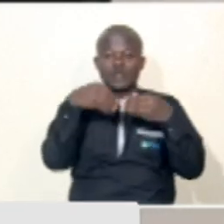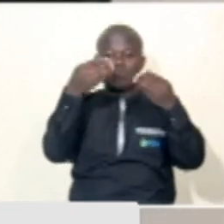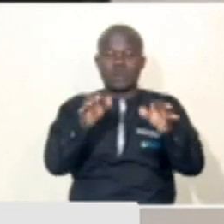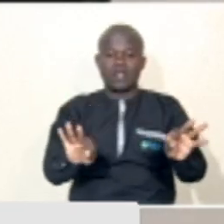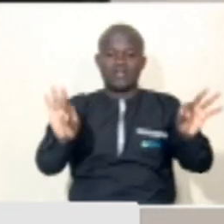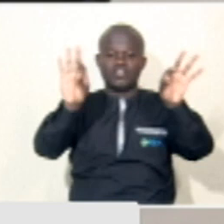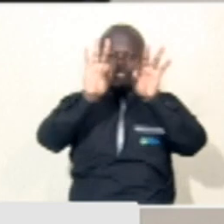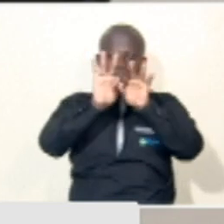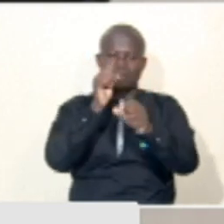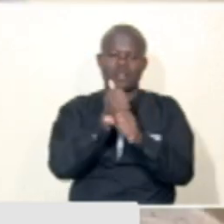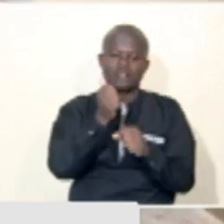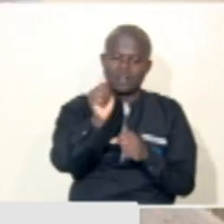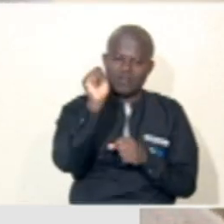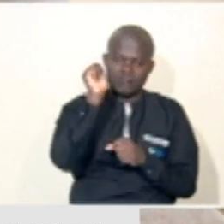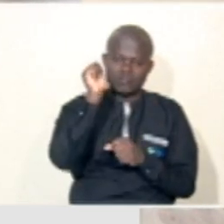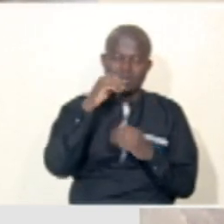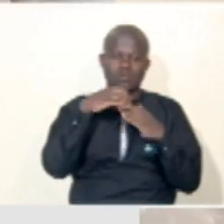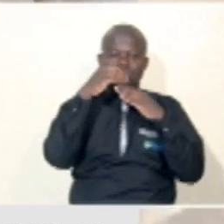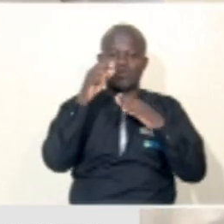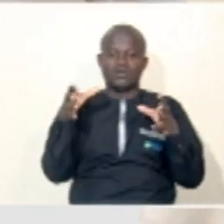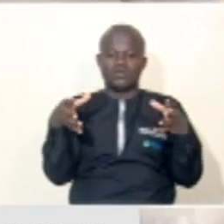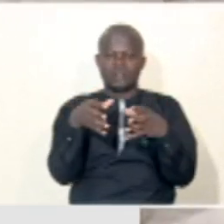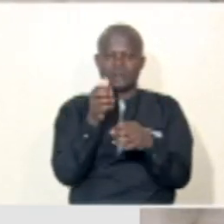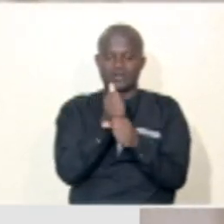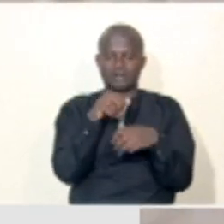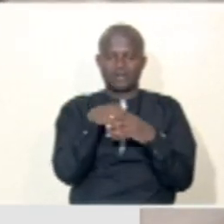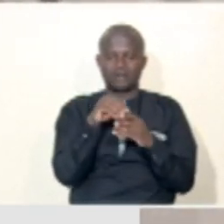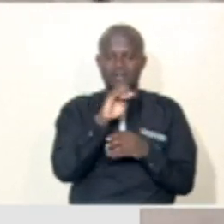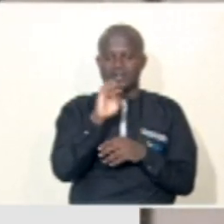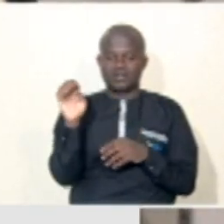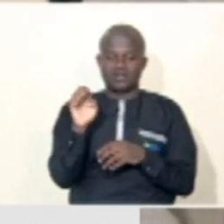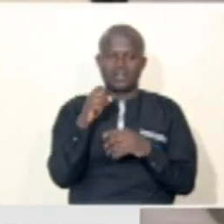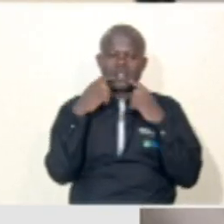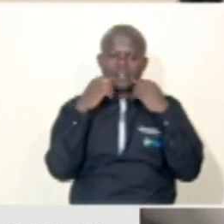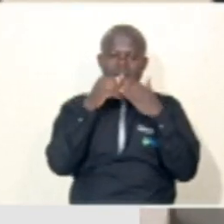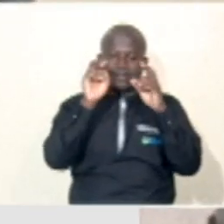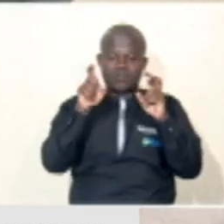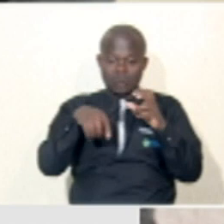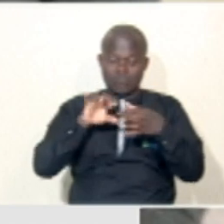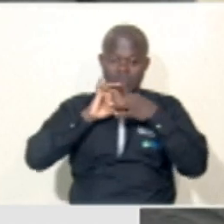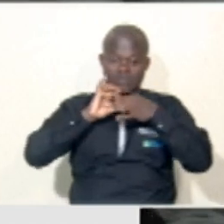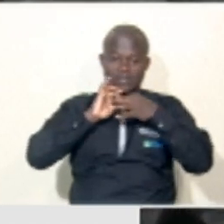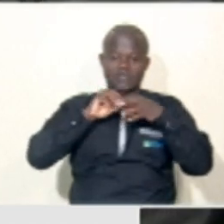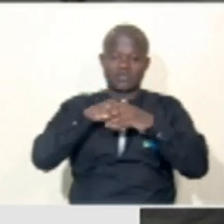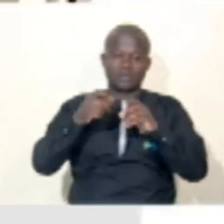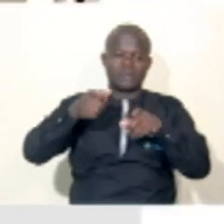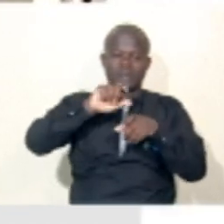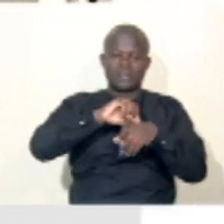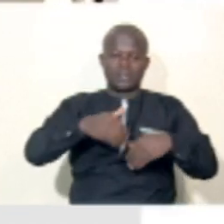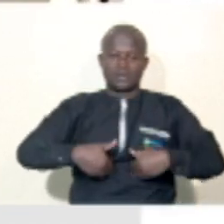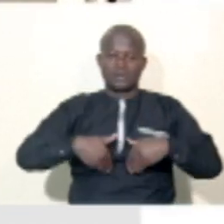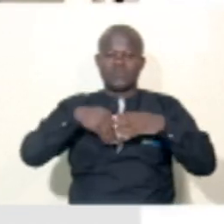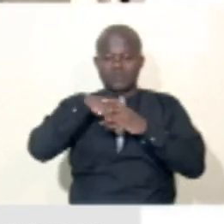agaciro umurimo wawe. Umuyobozi w'urugaga rw'abikorera mu ntara y'Iburasirazuba avuga ko hakwiye ubufatanye mu kongera urubyiruko ubumenyi